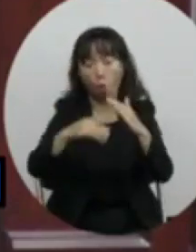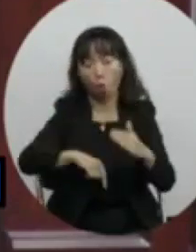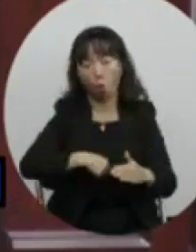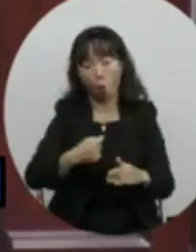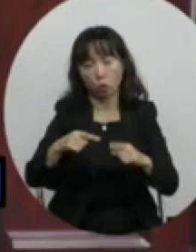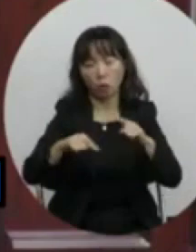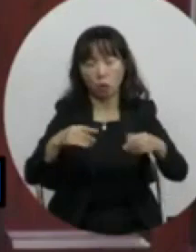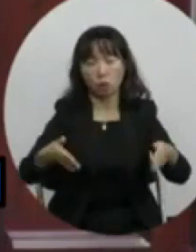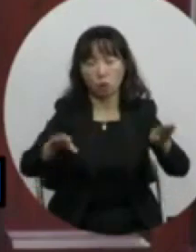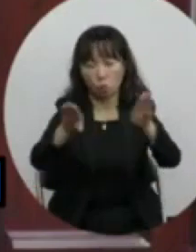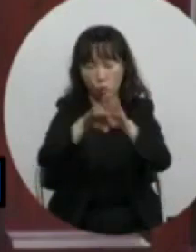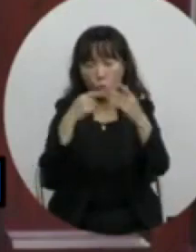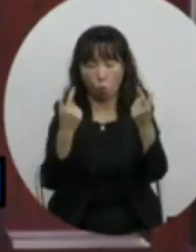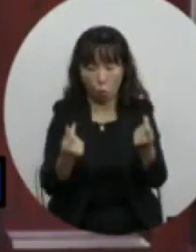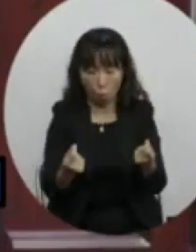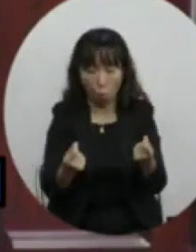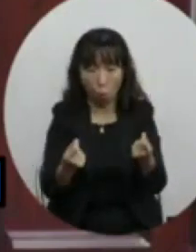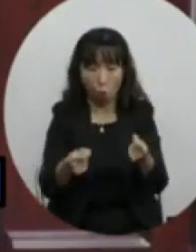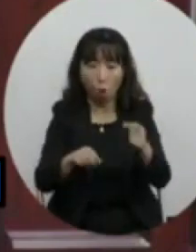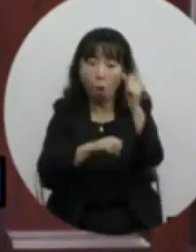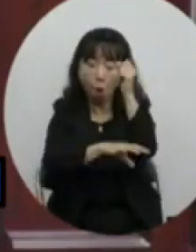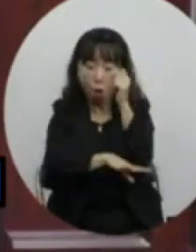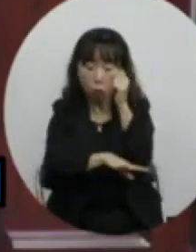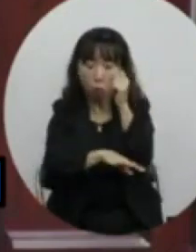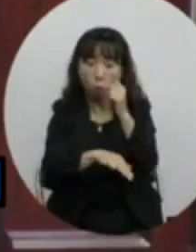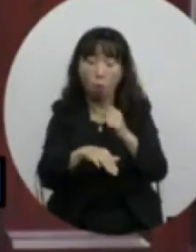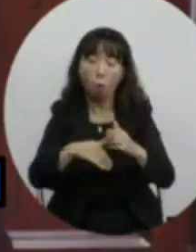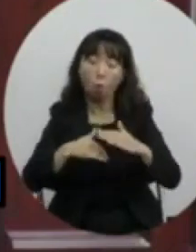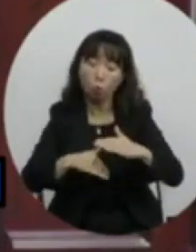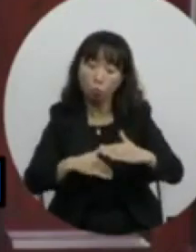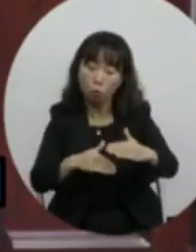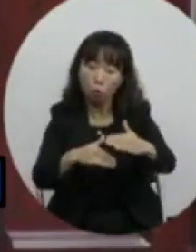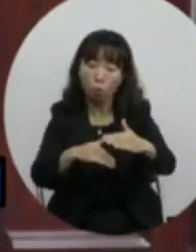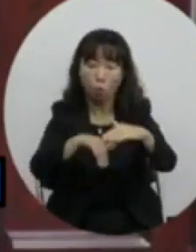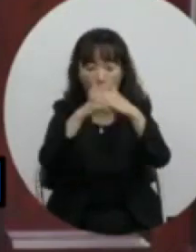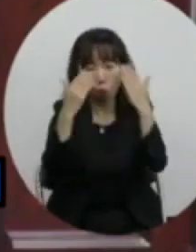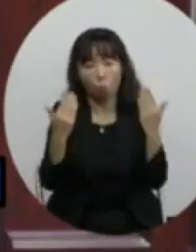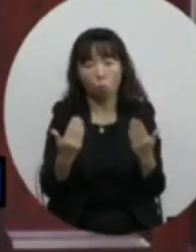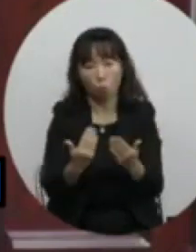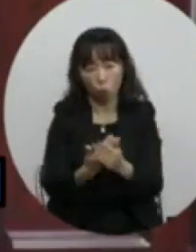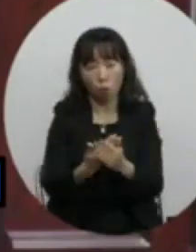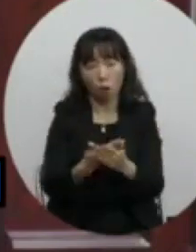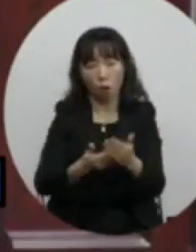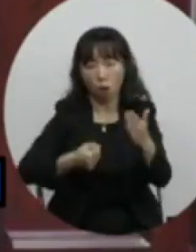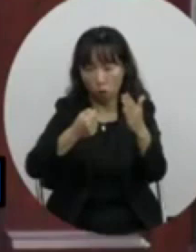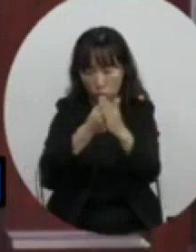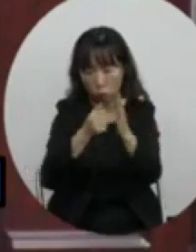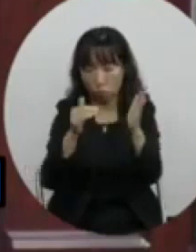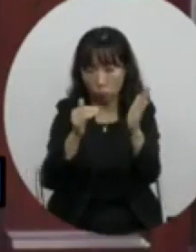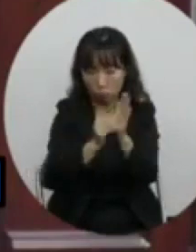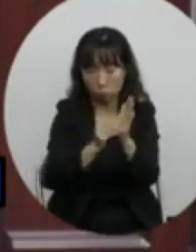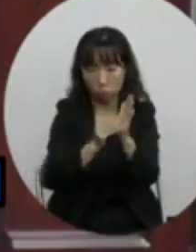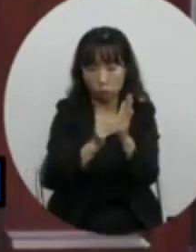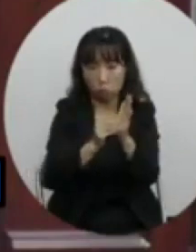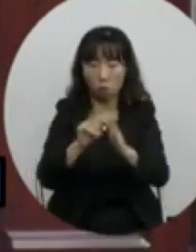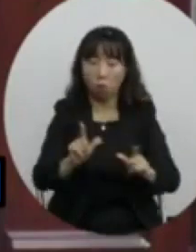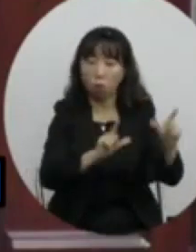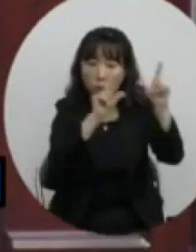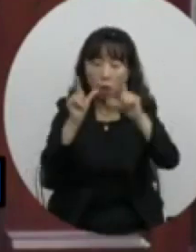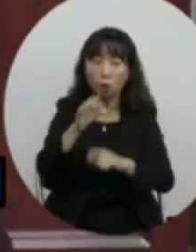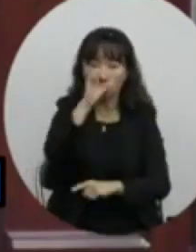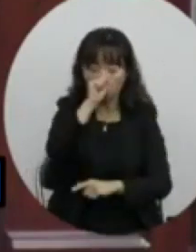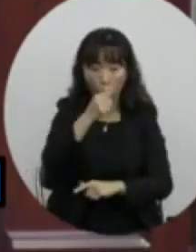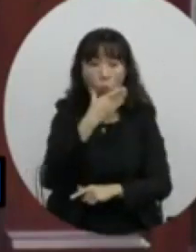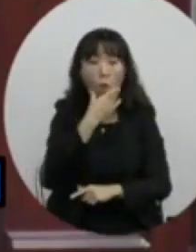한국공공자치원이었습니다. 당시에도 기본 구상과 함께 역점 실행, 핵심 전략 과제를 설정하였습니다. 살기 좋은